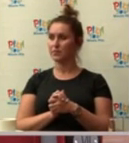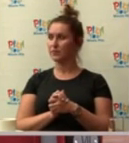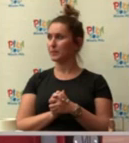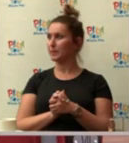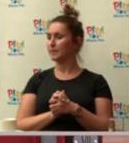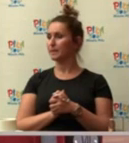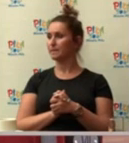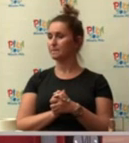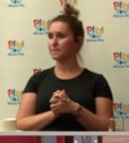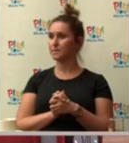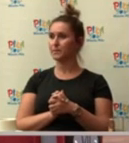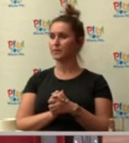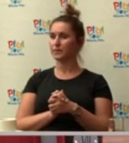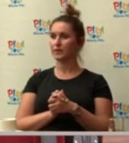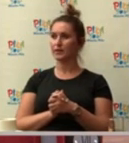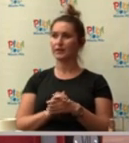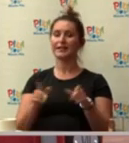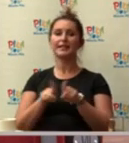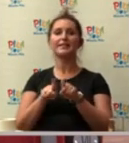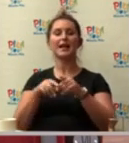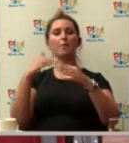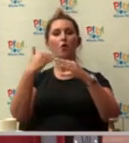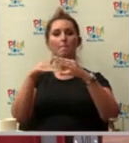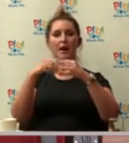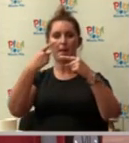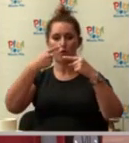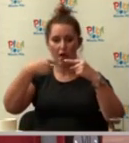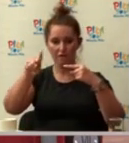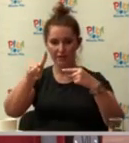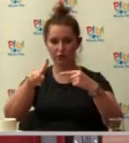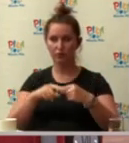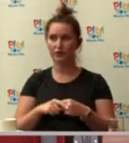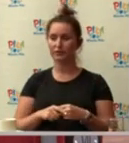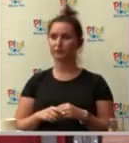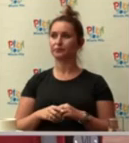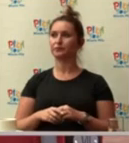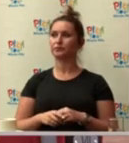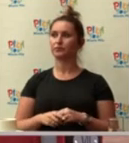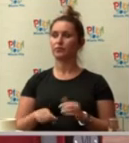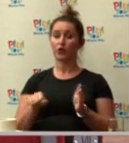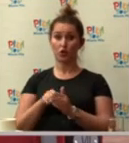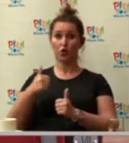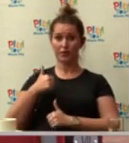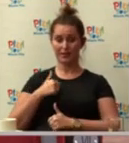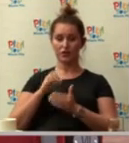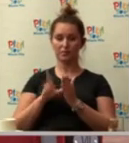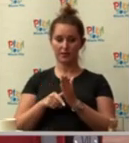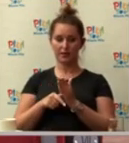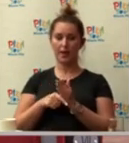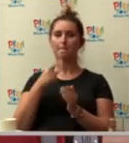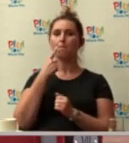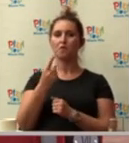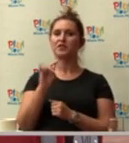mailowy. Są to adresy, gdzie można się dodzwonić do dyżurnego Straży Miejskiej w Pile. Zgłosić, jaki